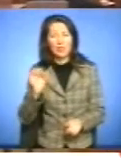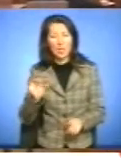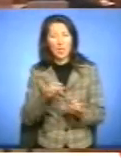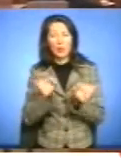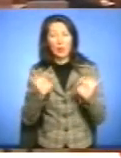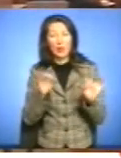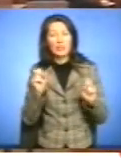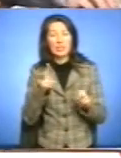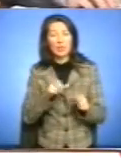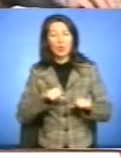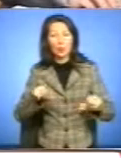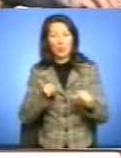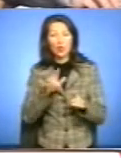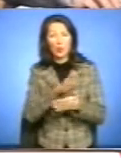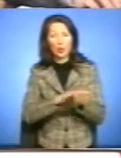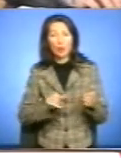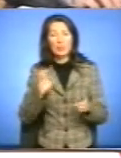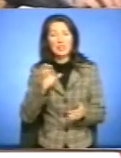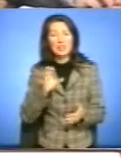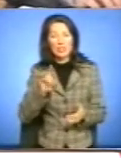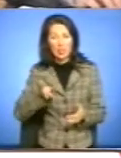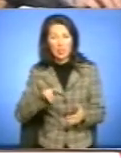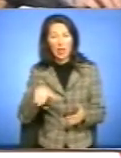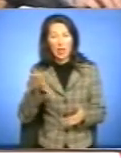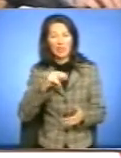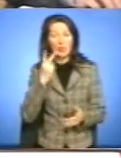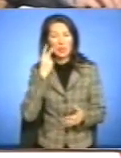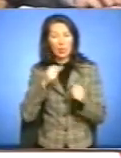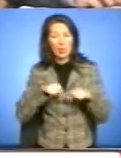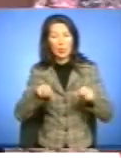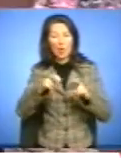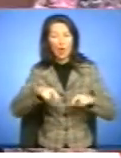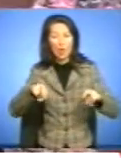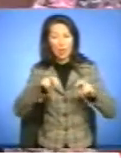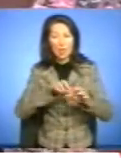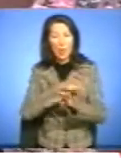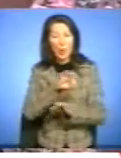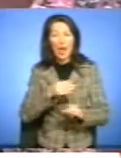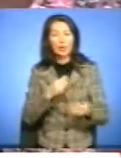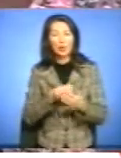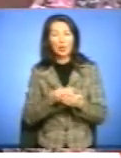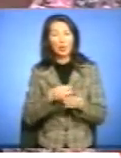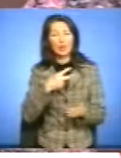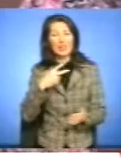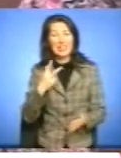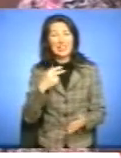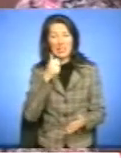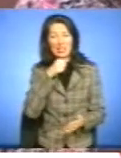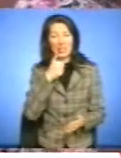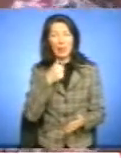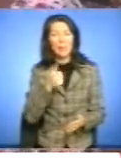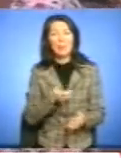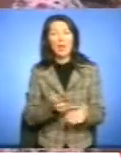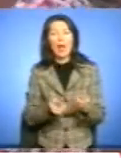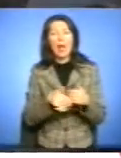упродовж січня практично усі постійні комісії обласної ради розглянули проект бюджету 2013. Більшість з них